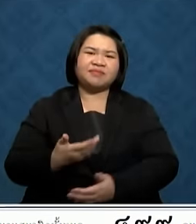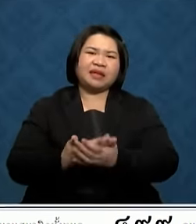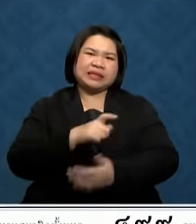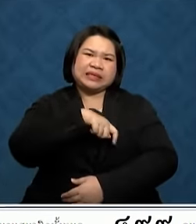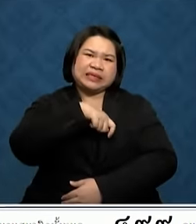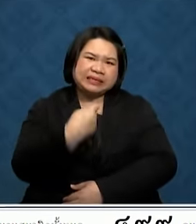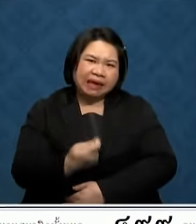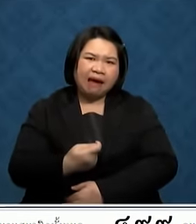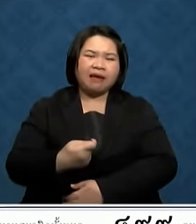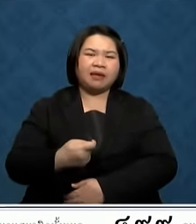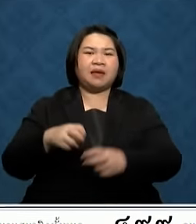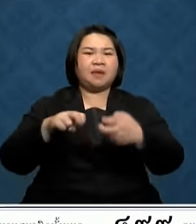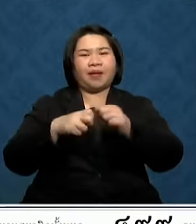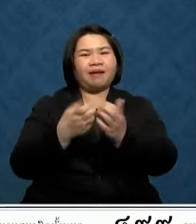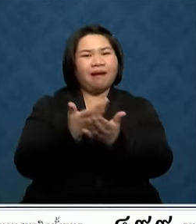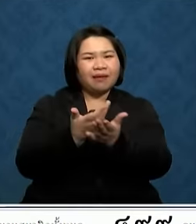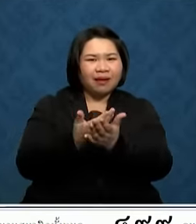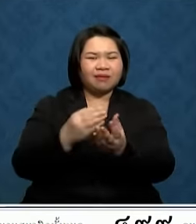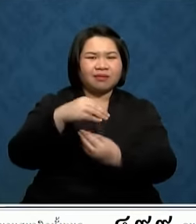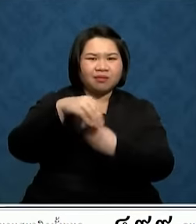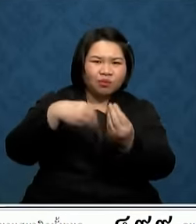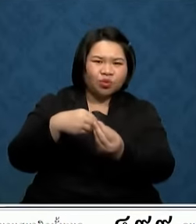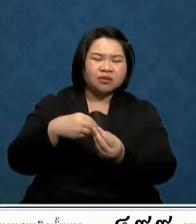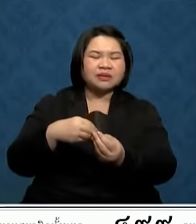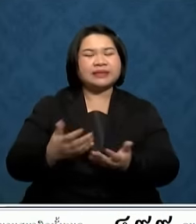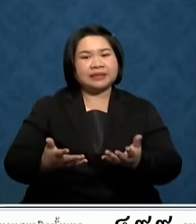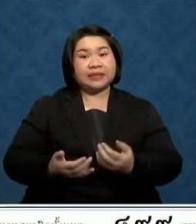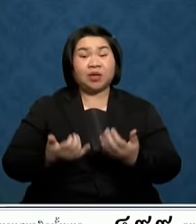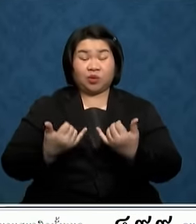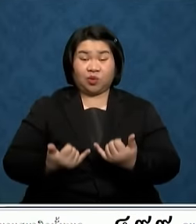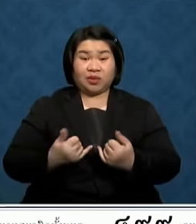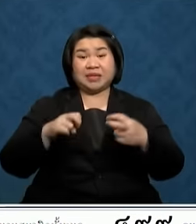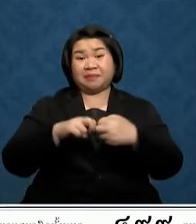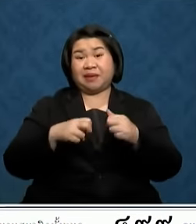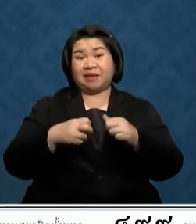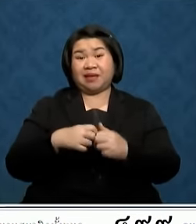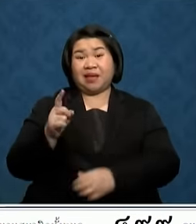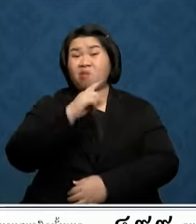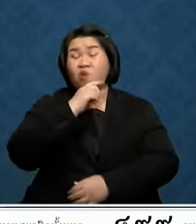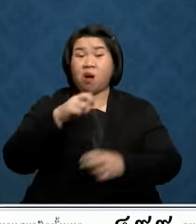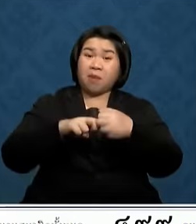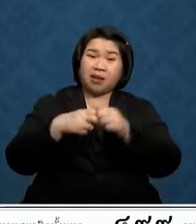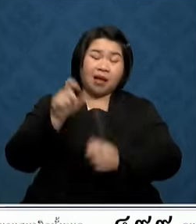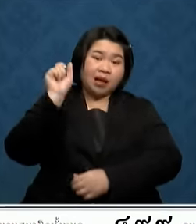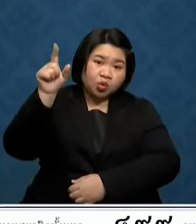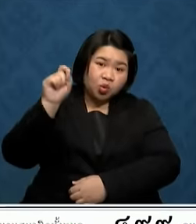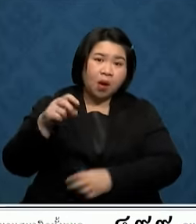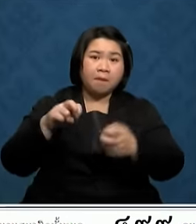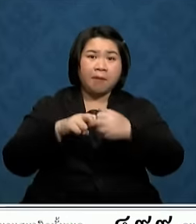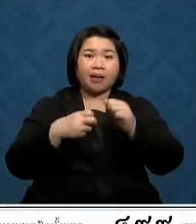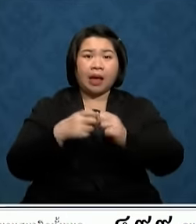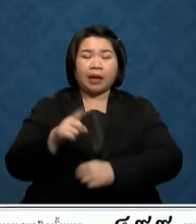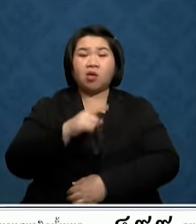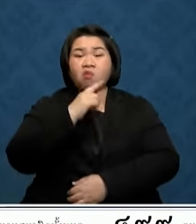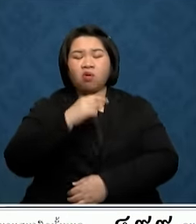เสี่ยงทางการคลังให้กับประเทศตอนนี้นี่ไม่มีปัญญาจะรับมือกับสถานการณ์อะไรที่มันฉุกเฉินเข้ามาแค่ฝ่ายค้าน